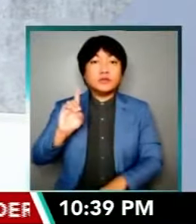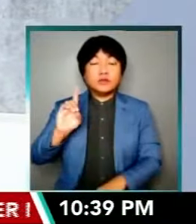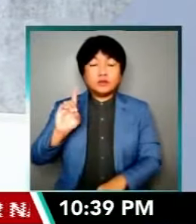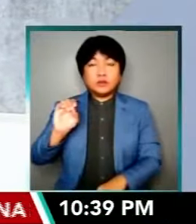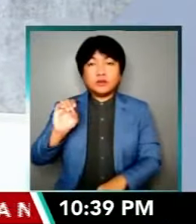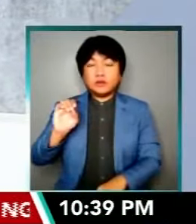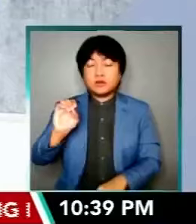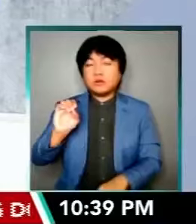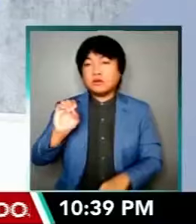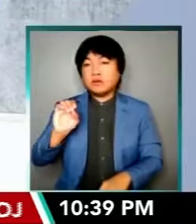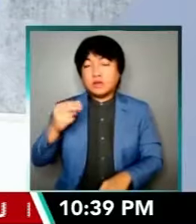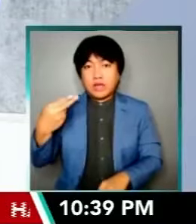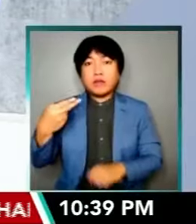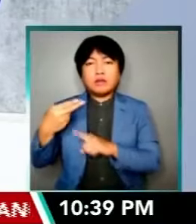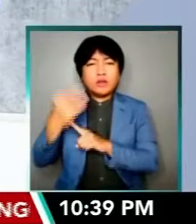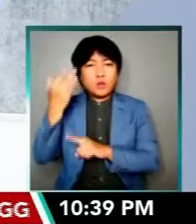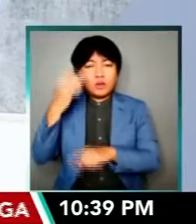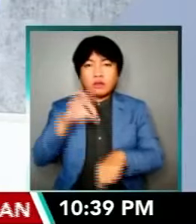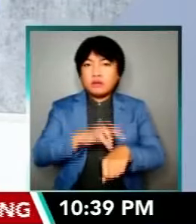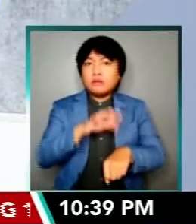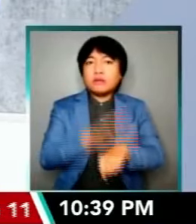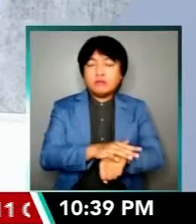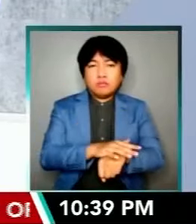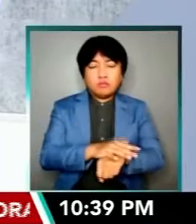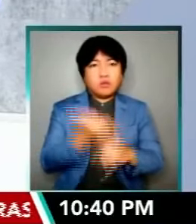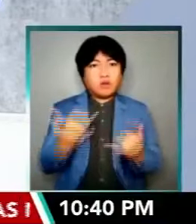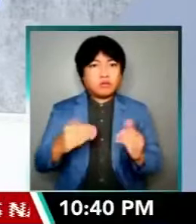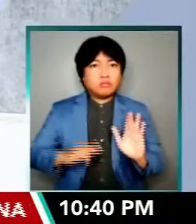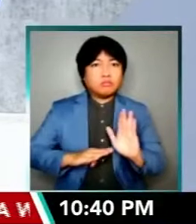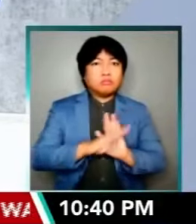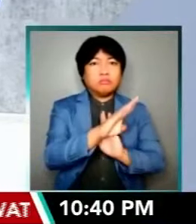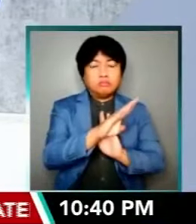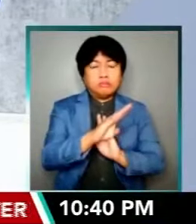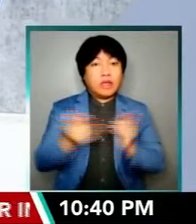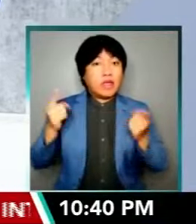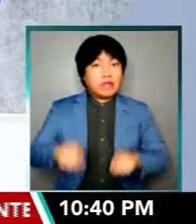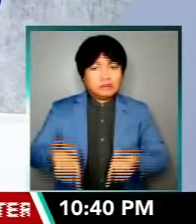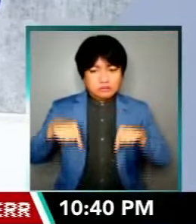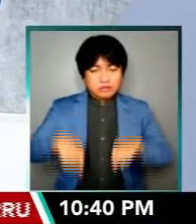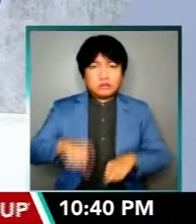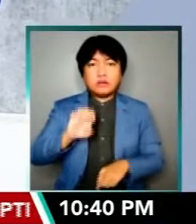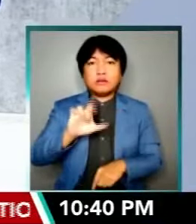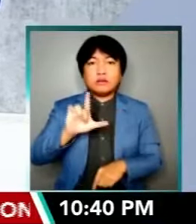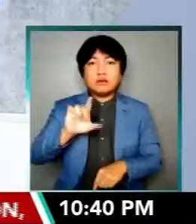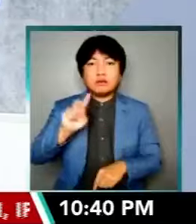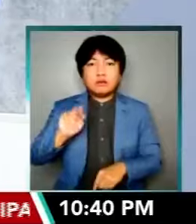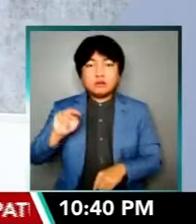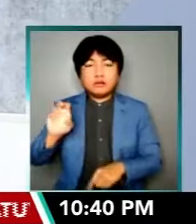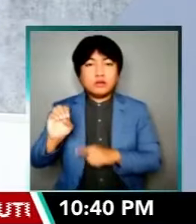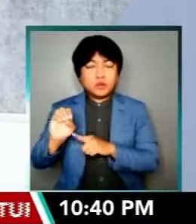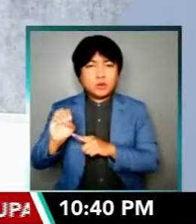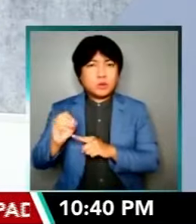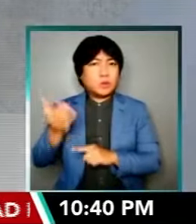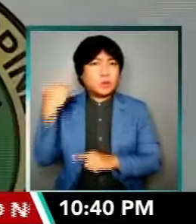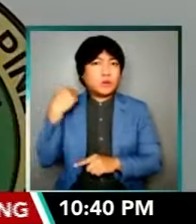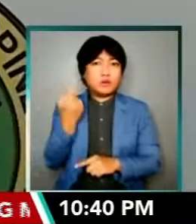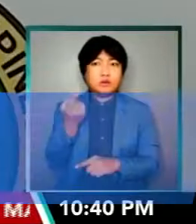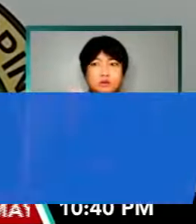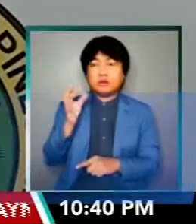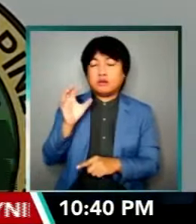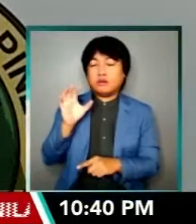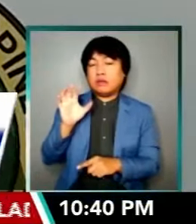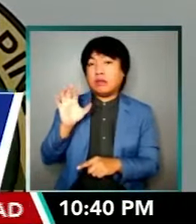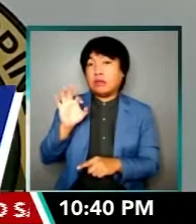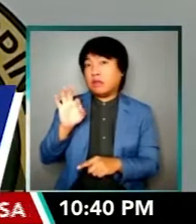kaso ng dengue ngayong El Nino, gaya na nangyari noong 1998 kung kailan nagdeklara ng dengue outbreak. Ayon kay